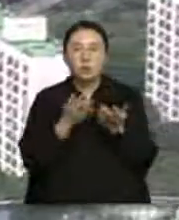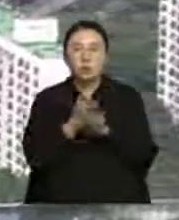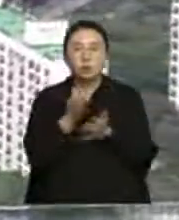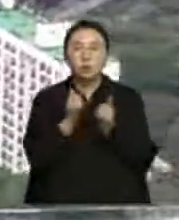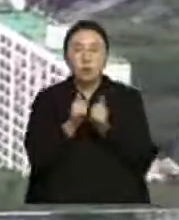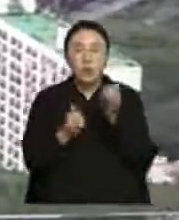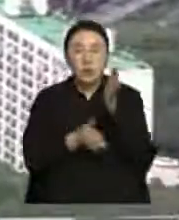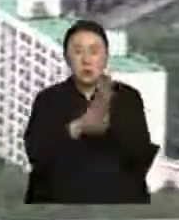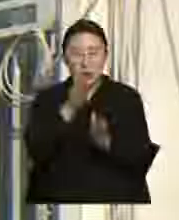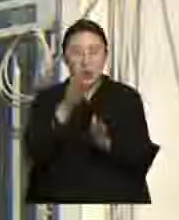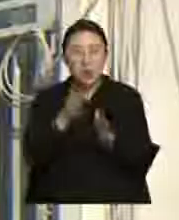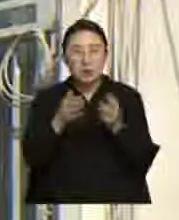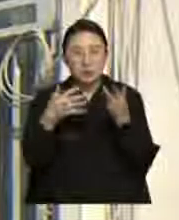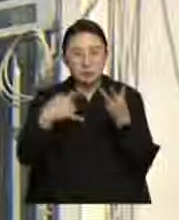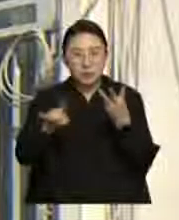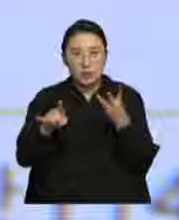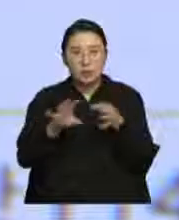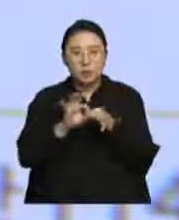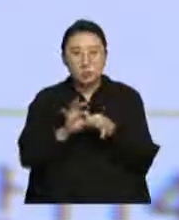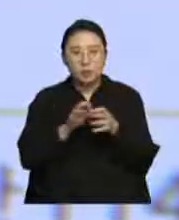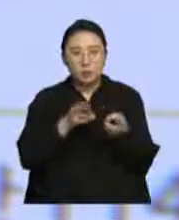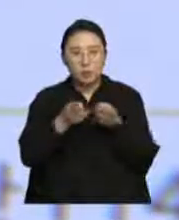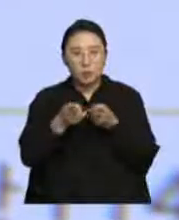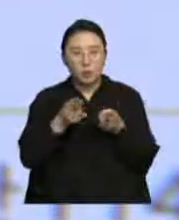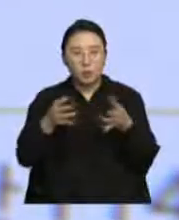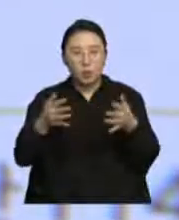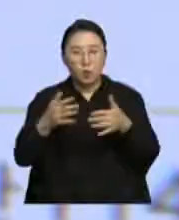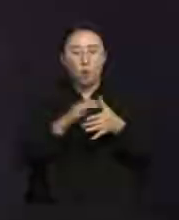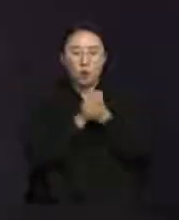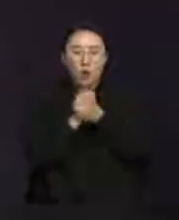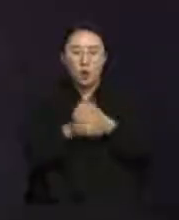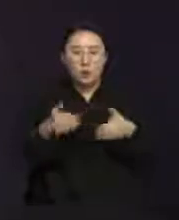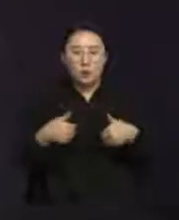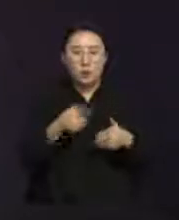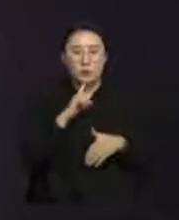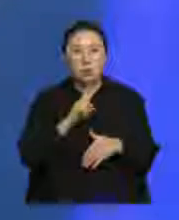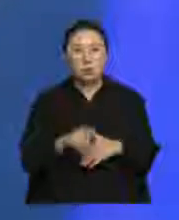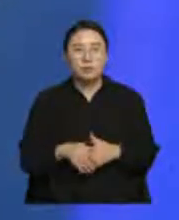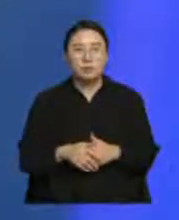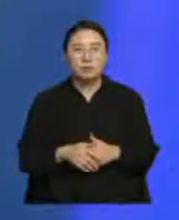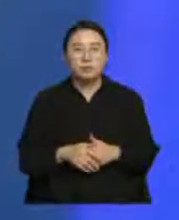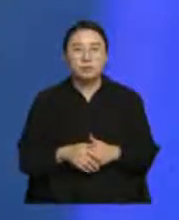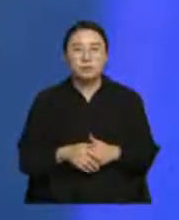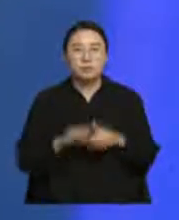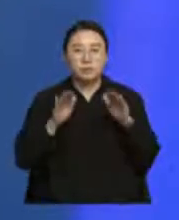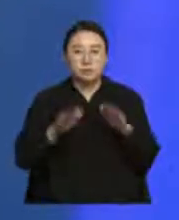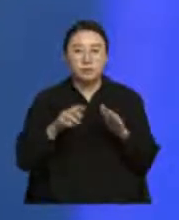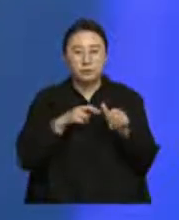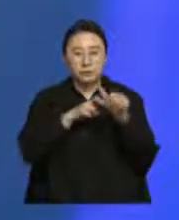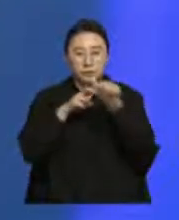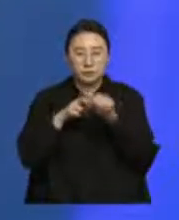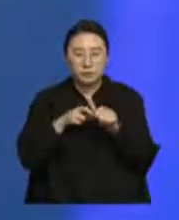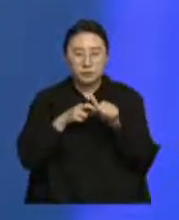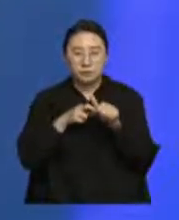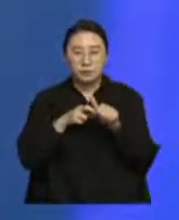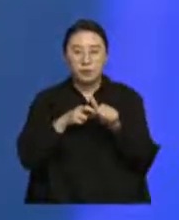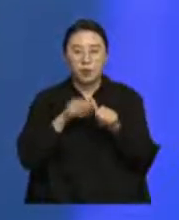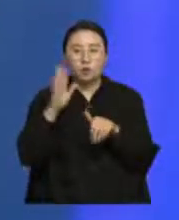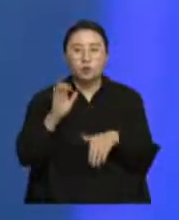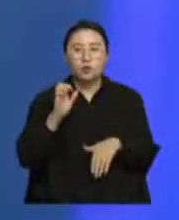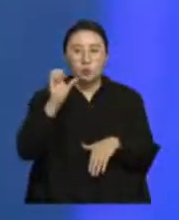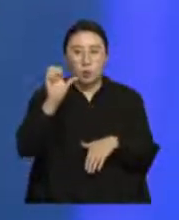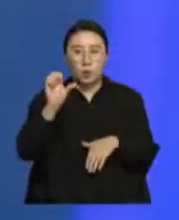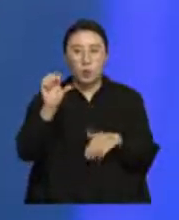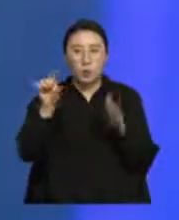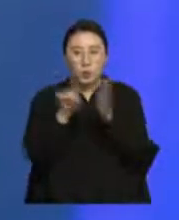전문가나 기관 등 제3자를 통한 조정과 화해가 가장 선호됐습니다. 이번 설문조사의 표본 오차는